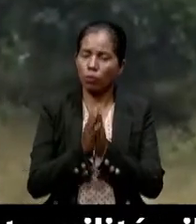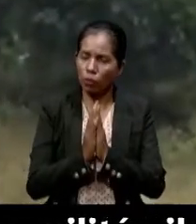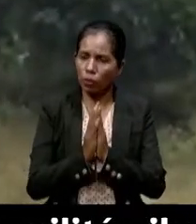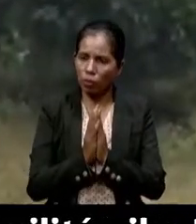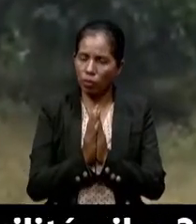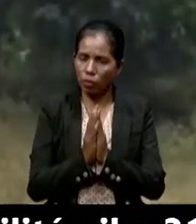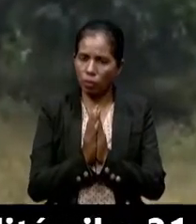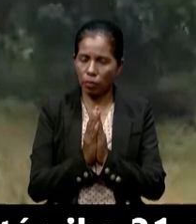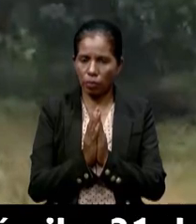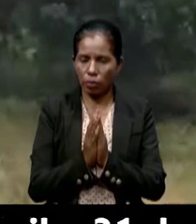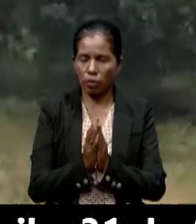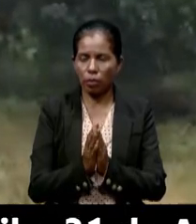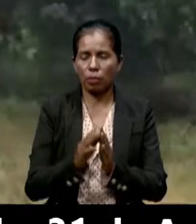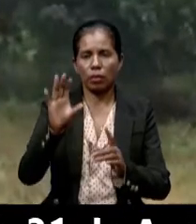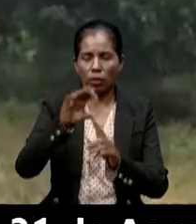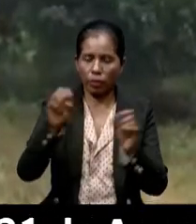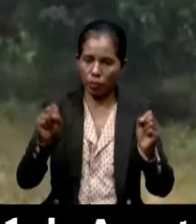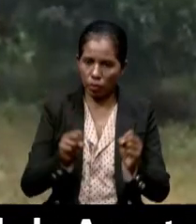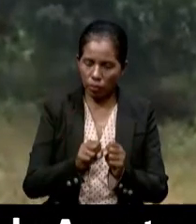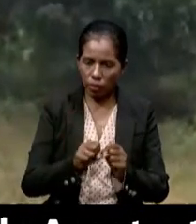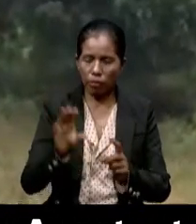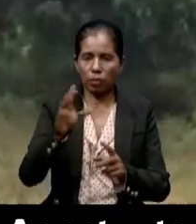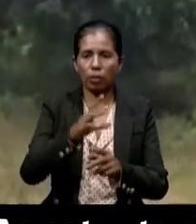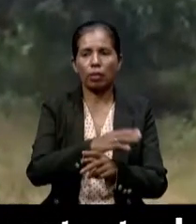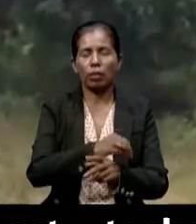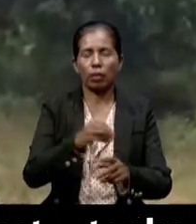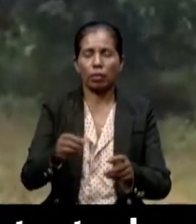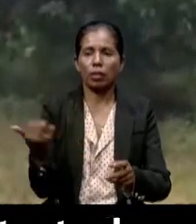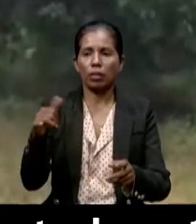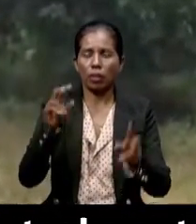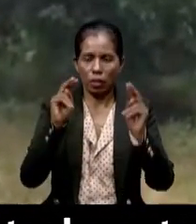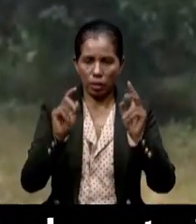autori dari lokal, setting ke kolbor hau,